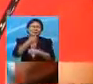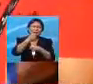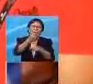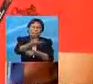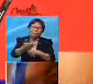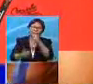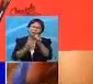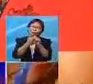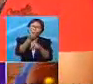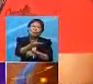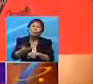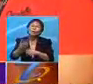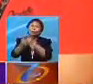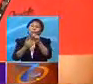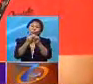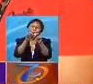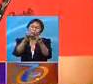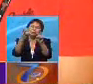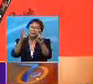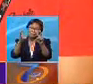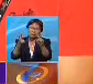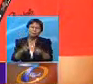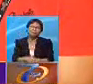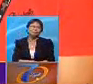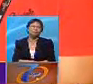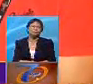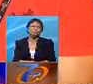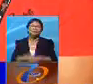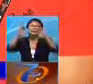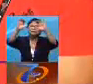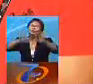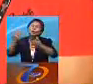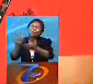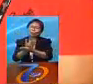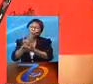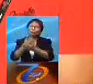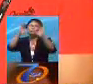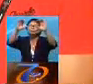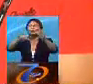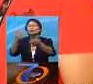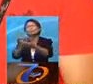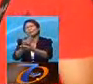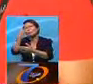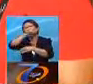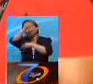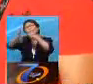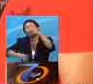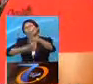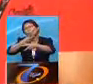2016 di mana ia merupakan satu trend yang baru, fenomena baru untuk seluruh